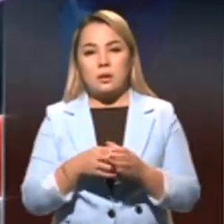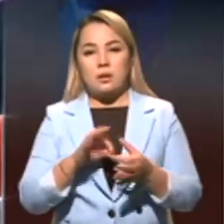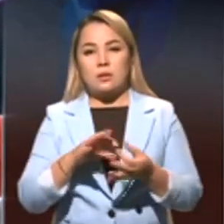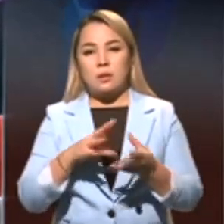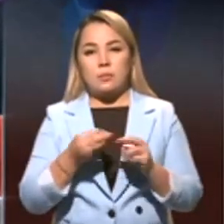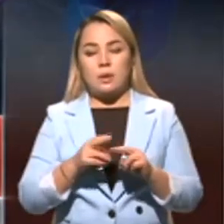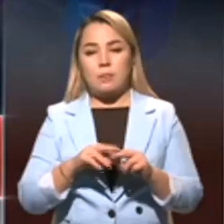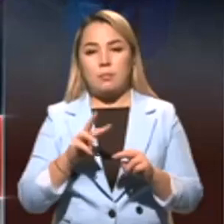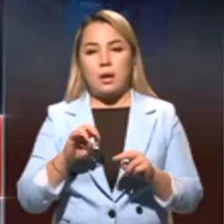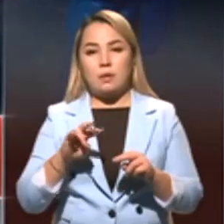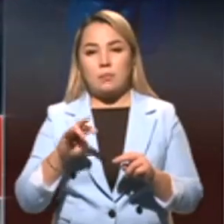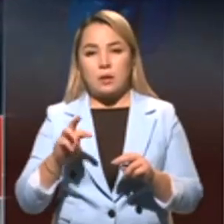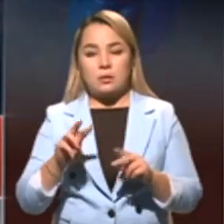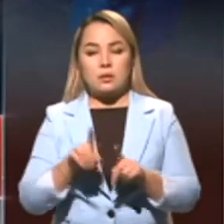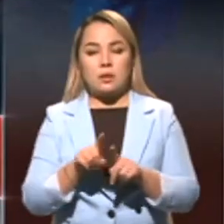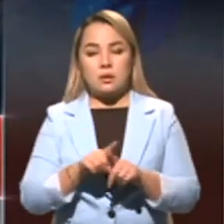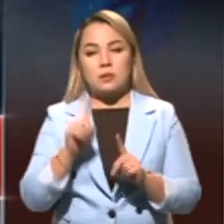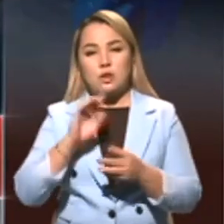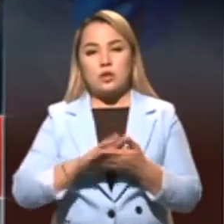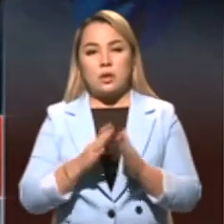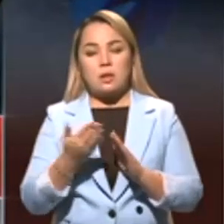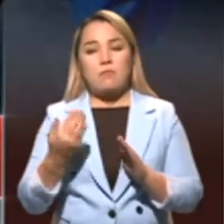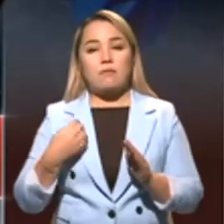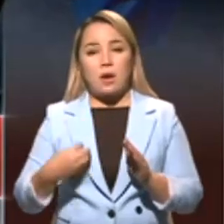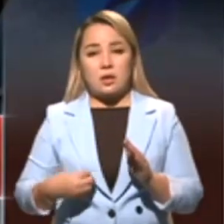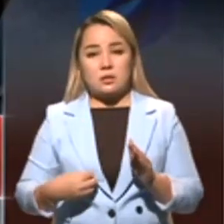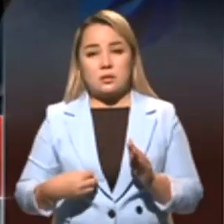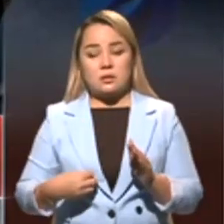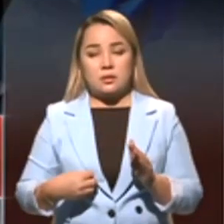Мьянмадағы жағдайды барлықтарыңыз білесіздер. Франция